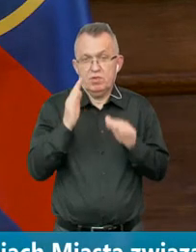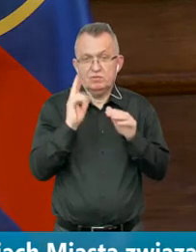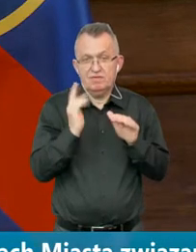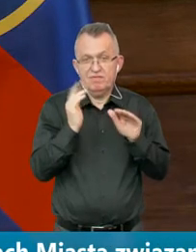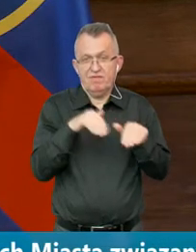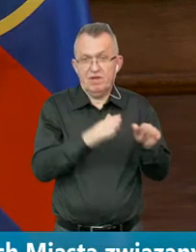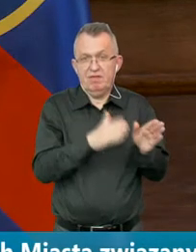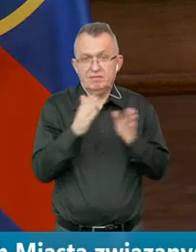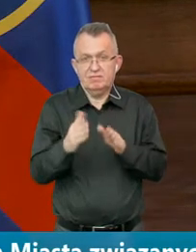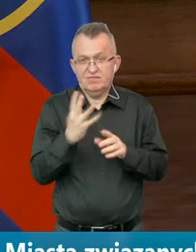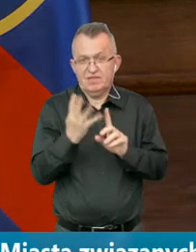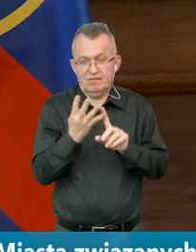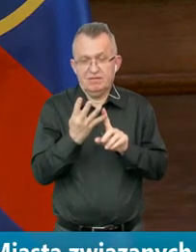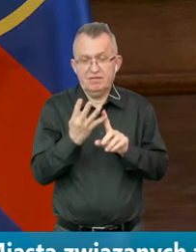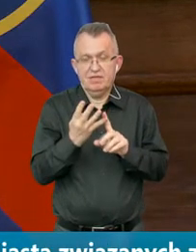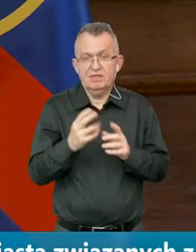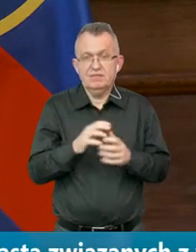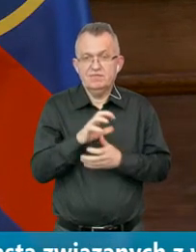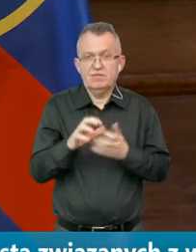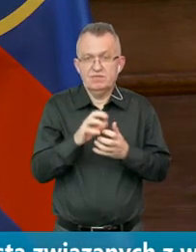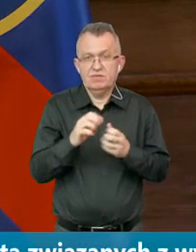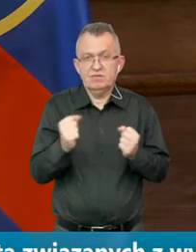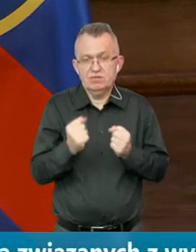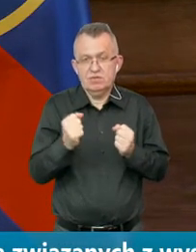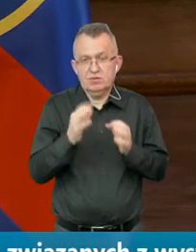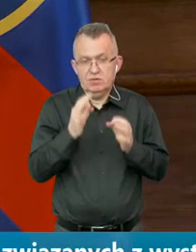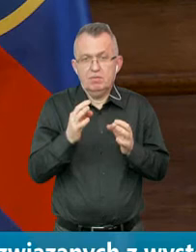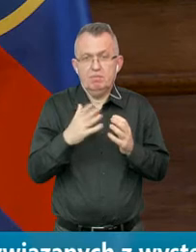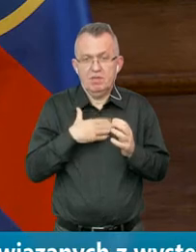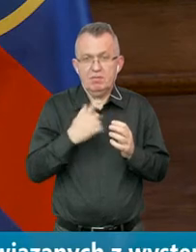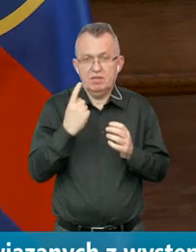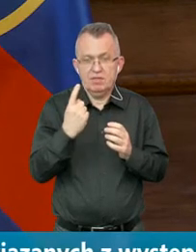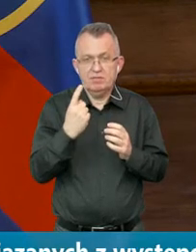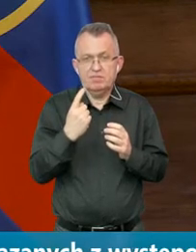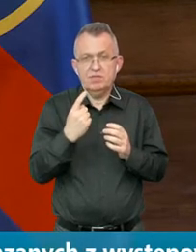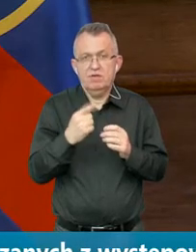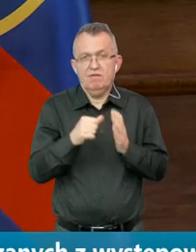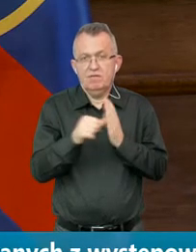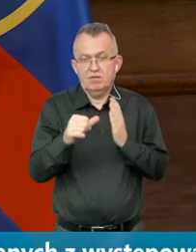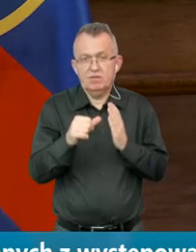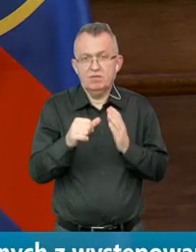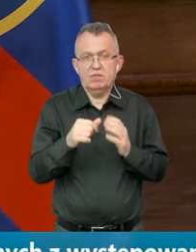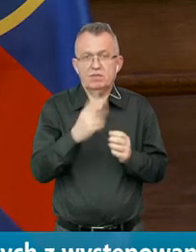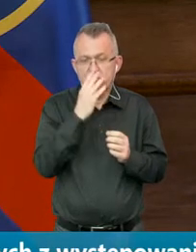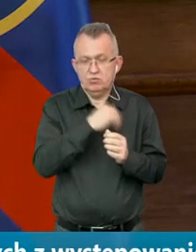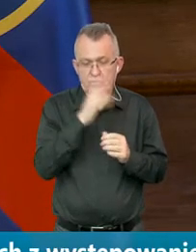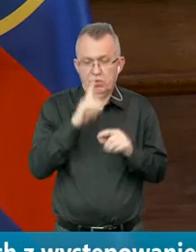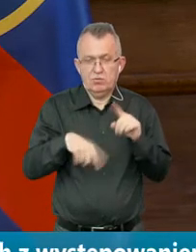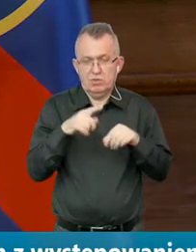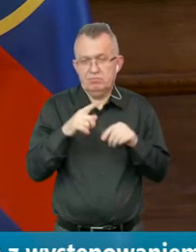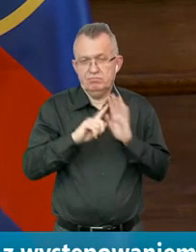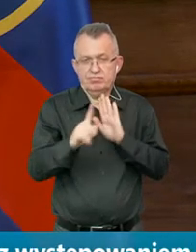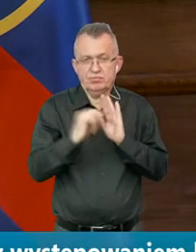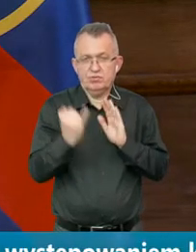pandemii. Nasze placówki oświatowe działają w miarę normalnie. Mamy pojedyncze wyłączenia klas, więc myślę, że